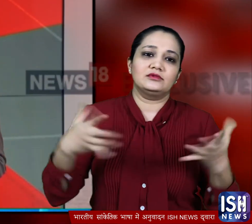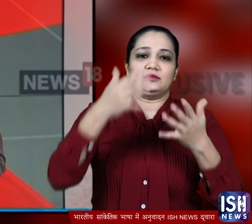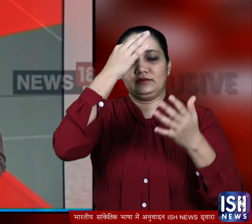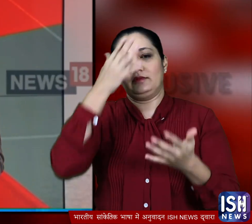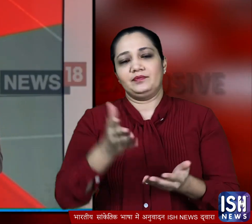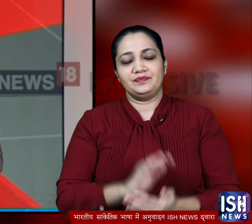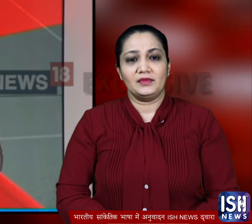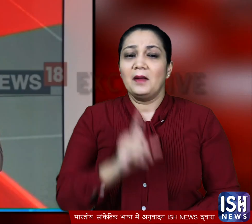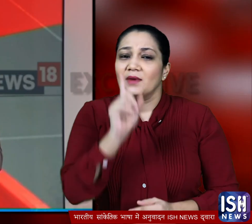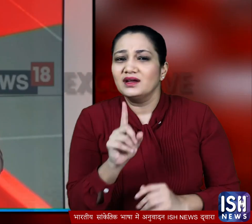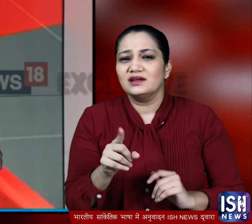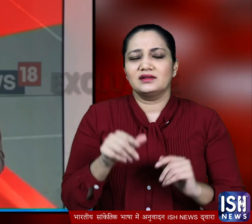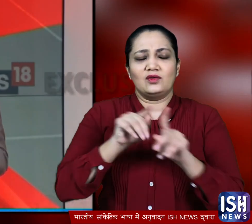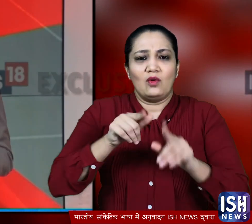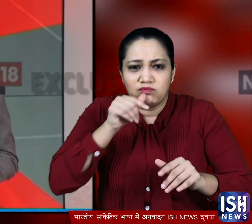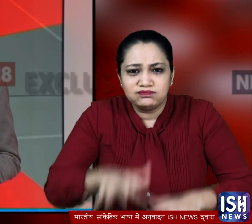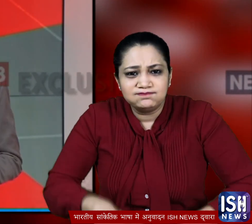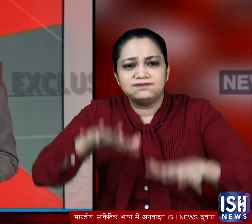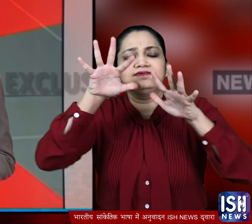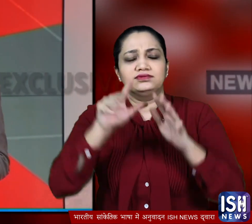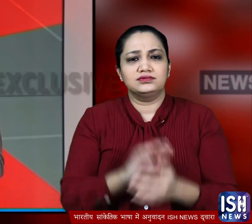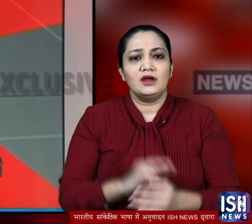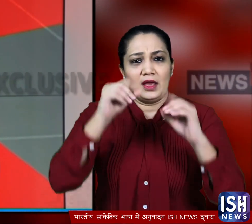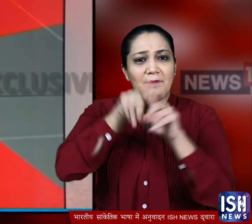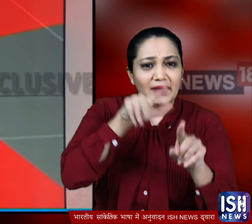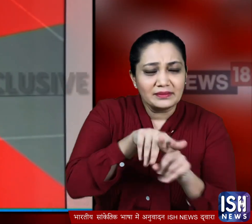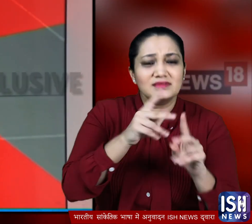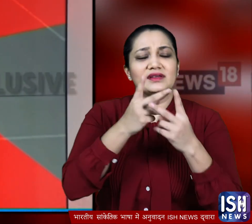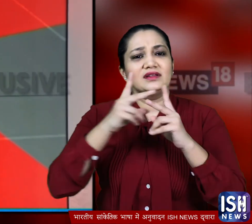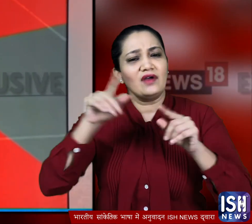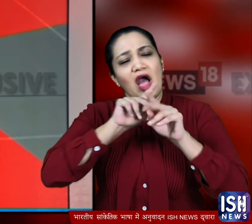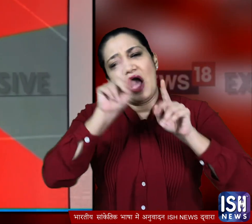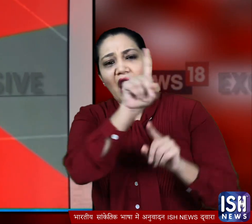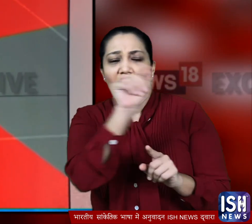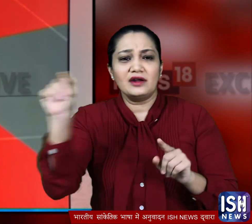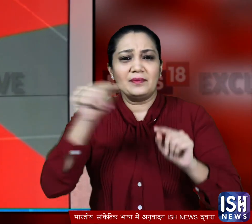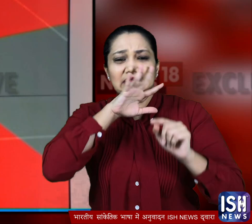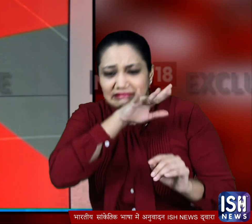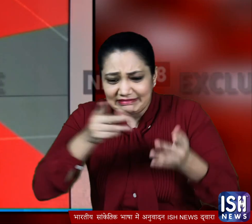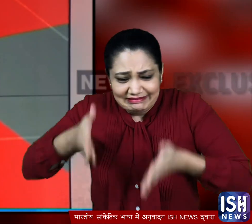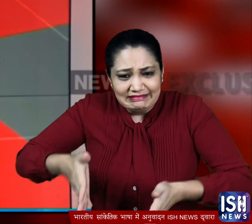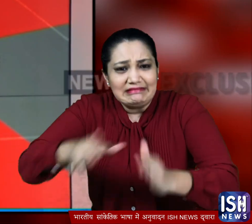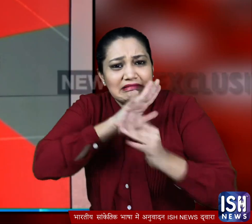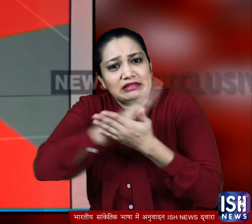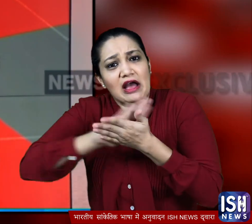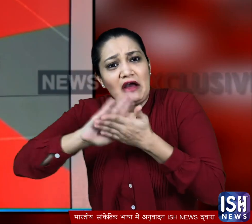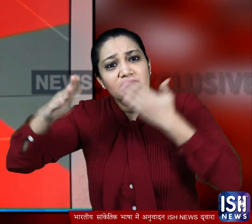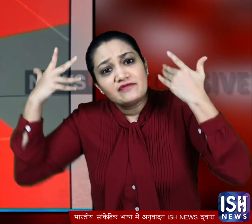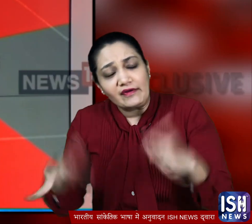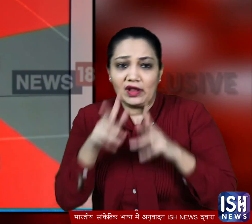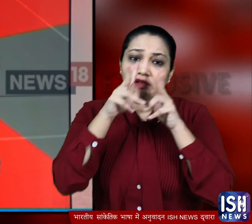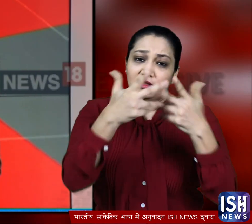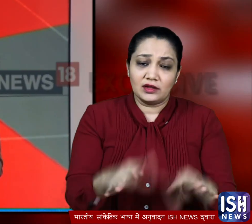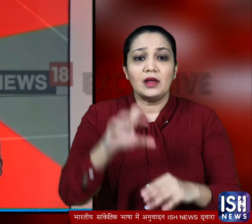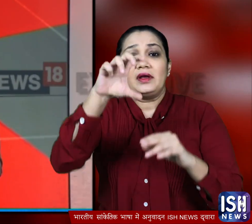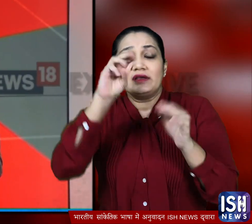सताने लगी। हालांकि जलभराव से निपटने के लिए बीएमसी ने 100% नालों की साफ करने का दावा किया है